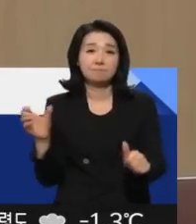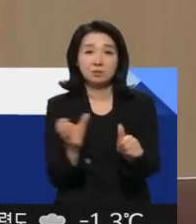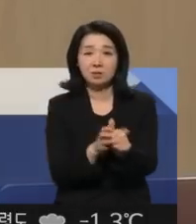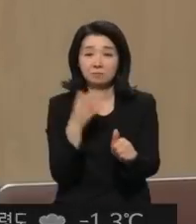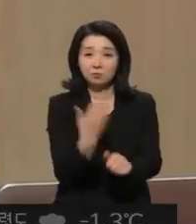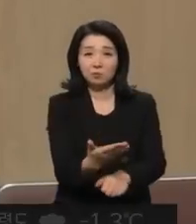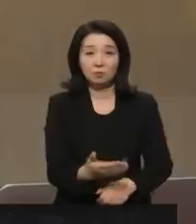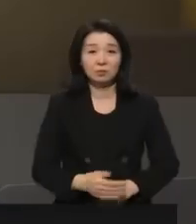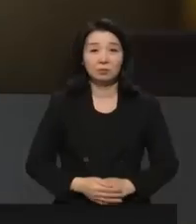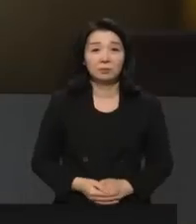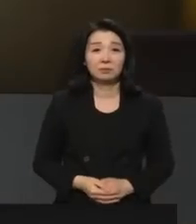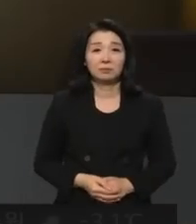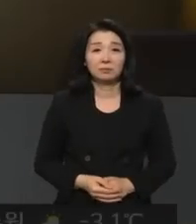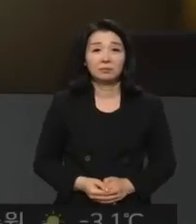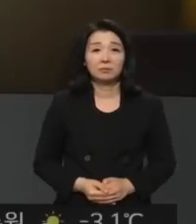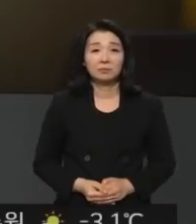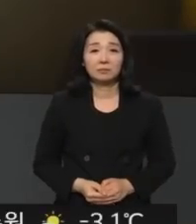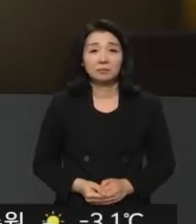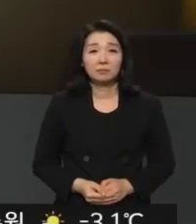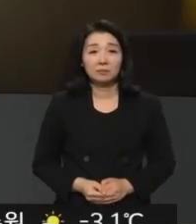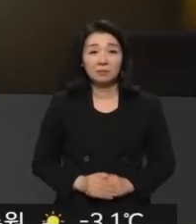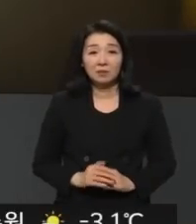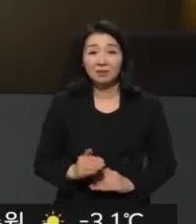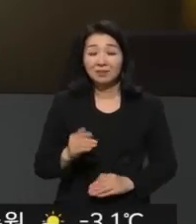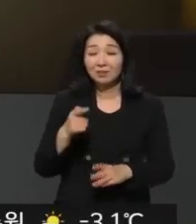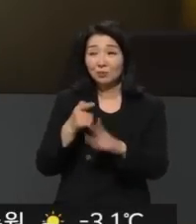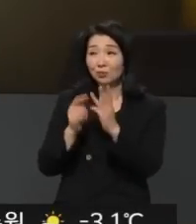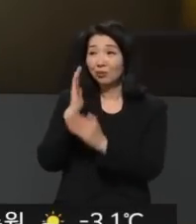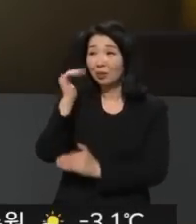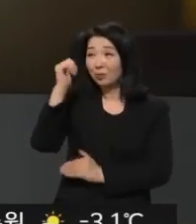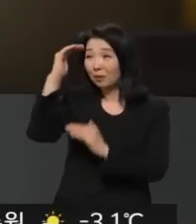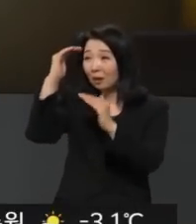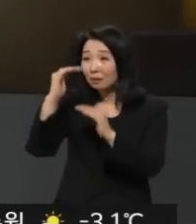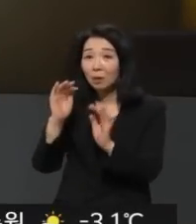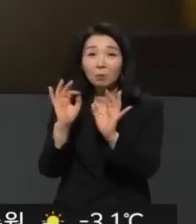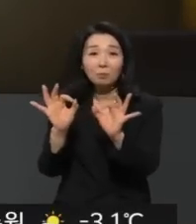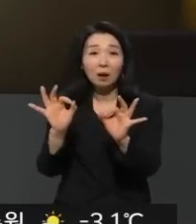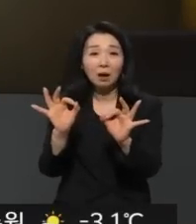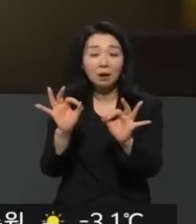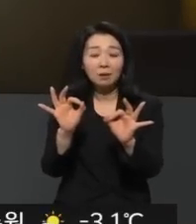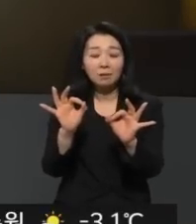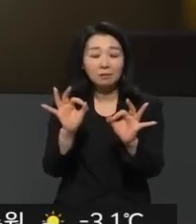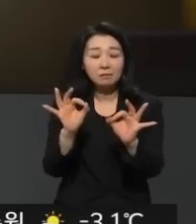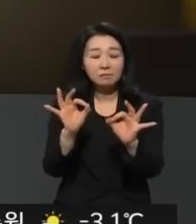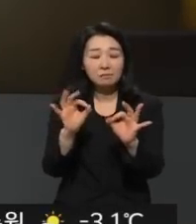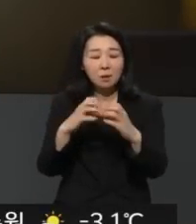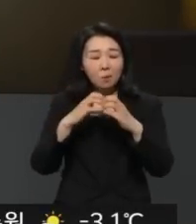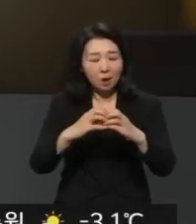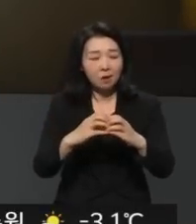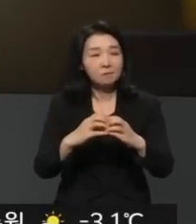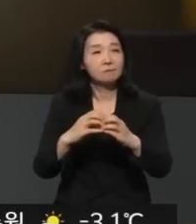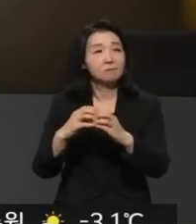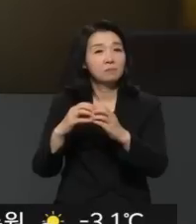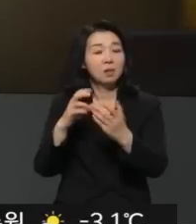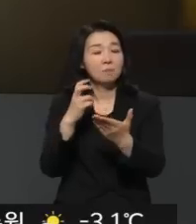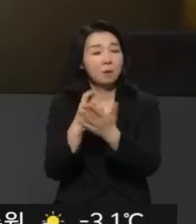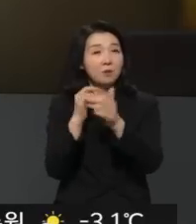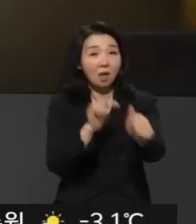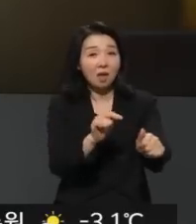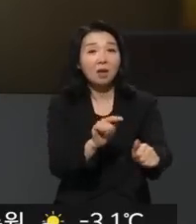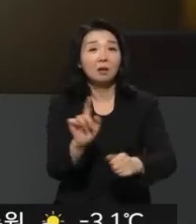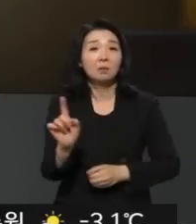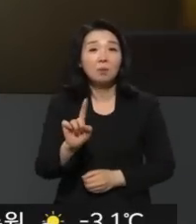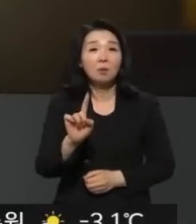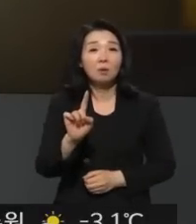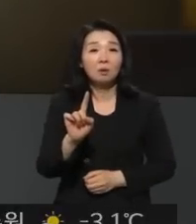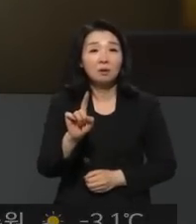것입니다. 네, 그리고 지금 들으신 이 윤 대통령의 말에서 이번 강경 대응의 이유를 엿볼 수 있습니다. 한마디로